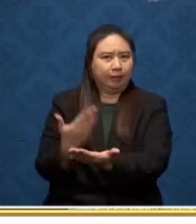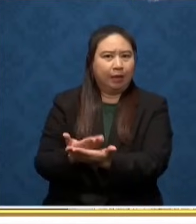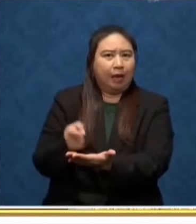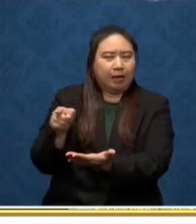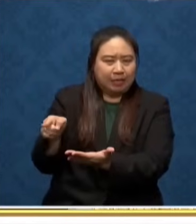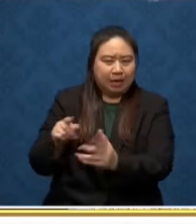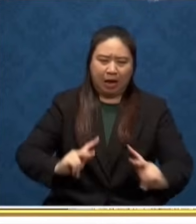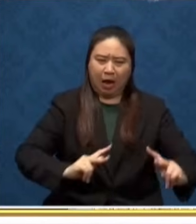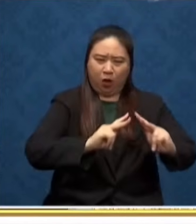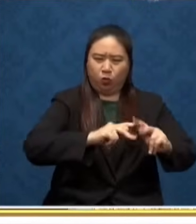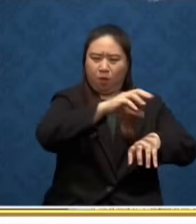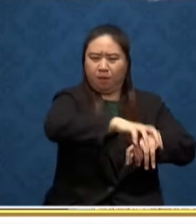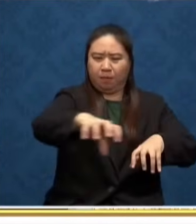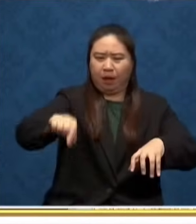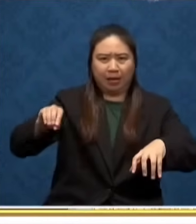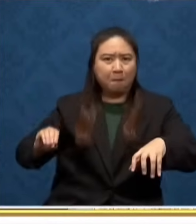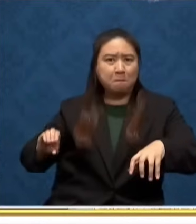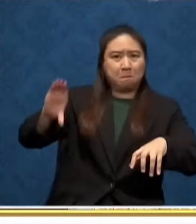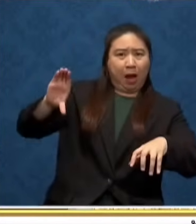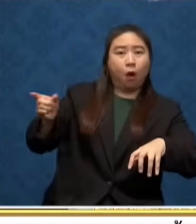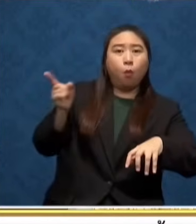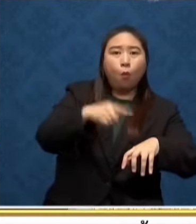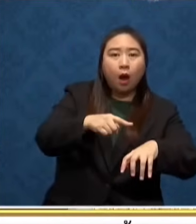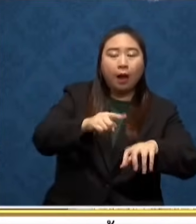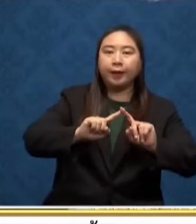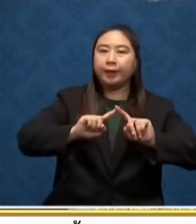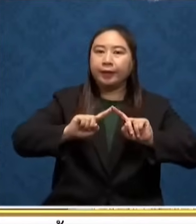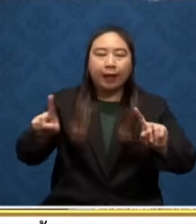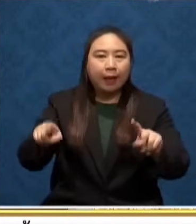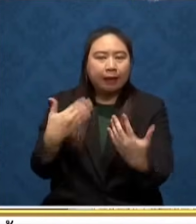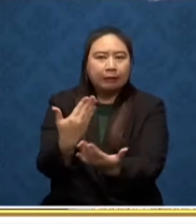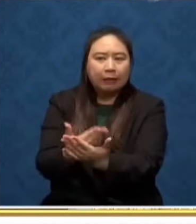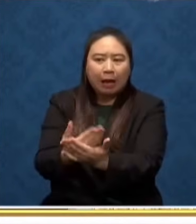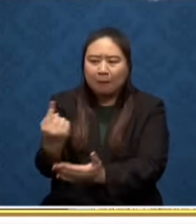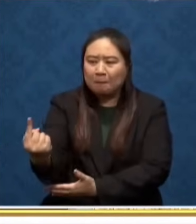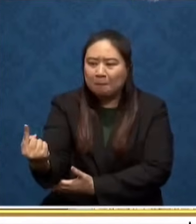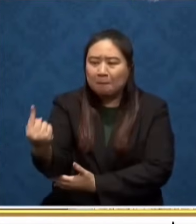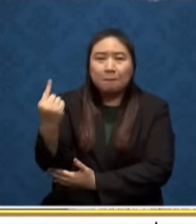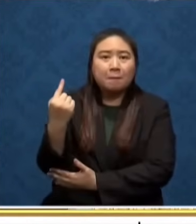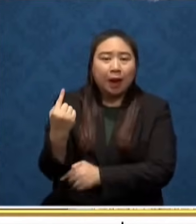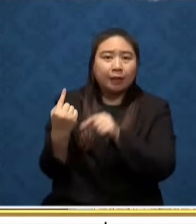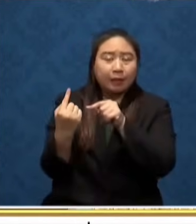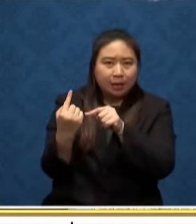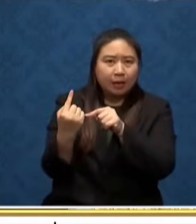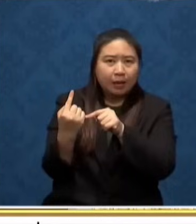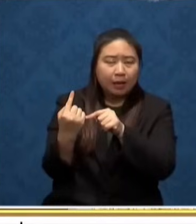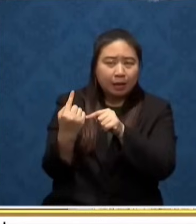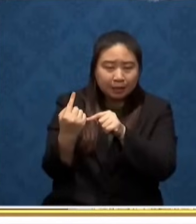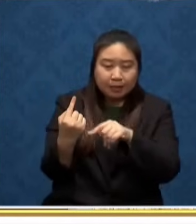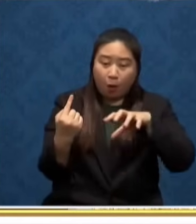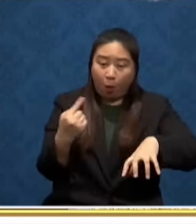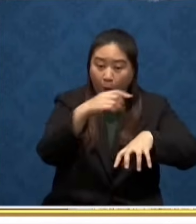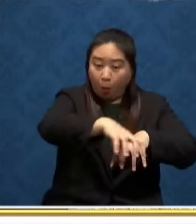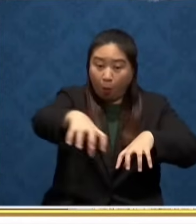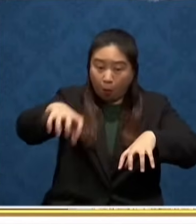ากกว่ากระทรวงหลายกระทรวงนะคะแต่ก็ไม่มีแม้แต่บาทเดียวค่ะที่ผ่านการพิจารณาโดยองค์ก